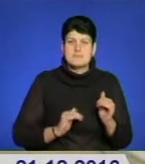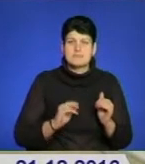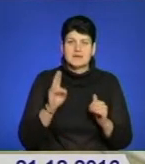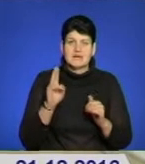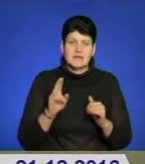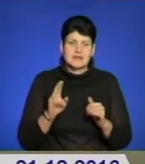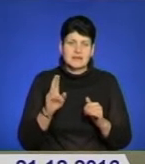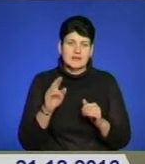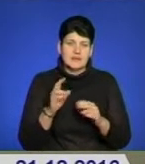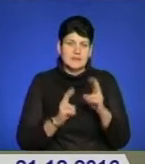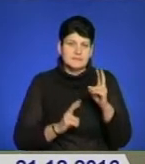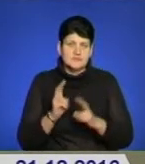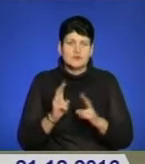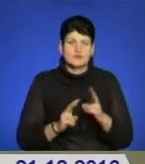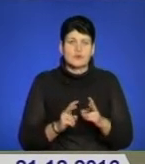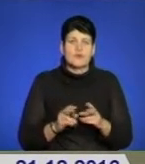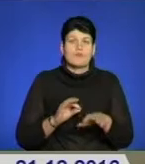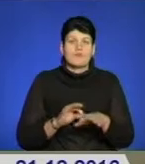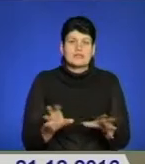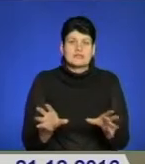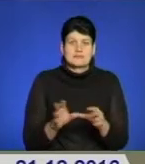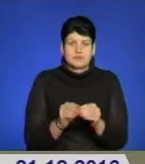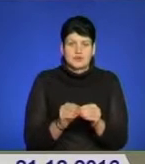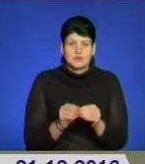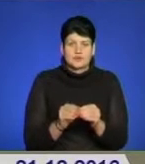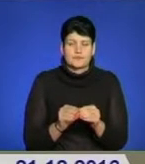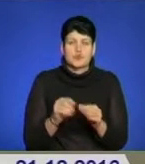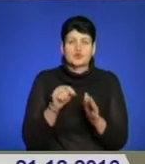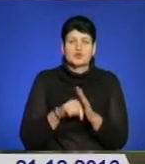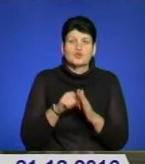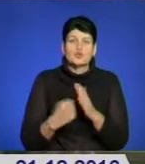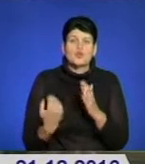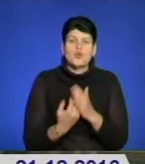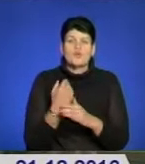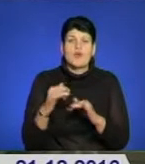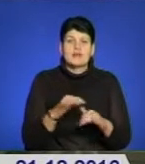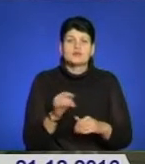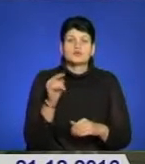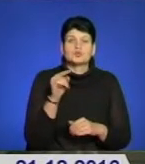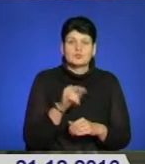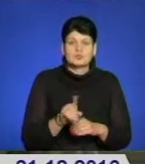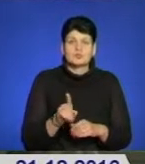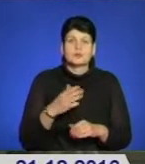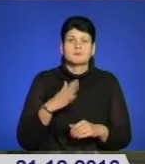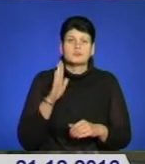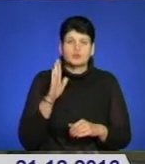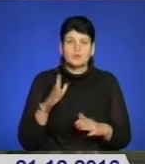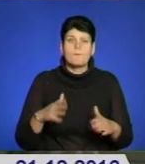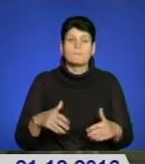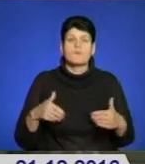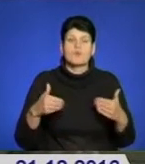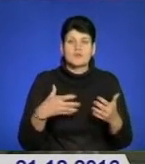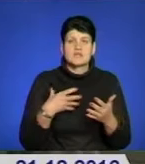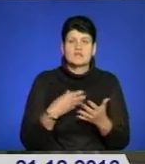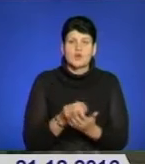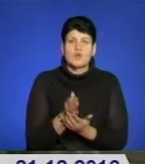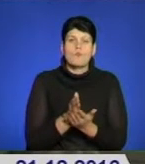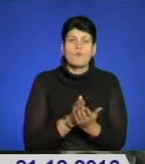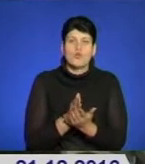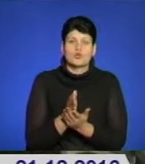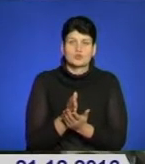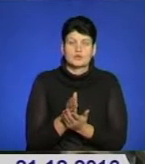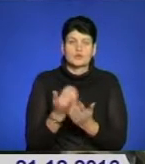щоб проводити спільну роботу. Суть нової акції, нової системи в тому, що ми будемо пропонувати свої послуги.